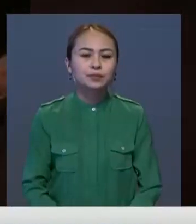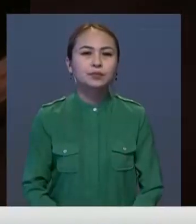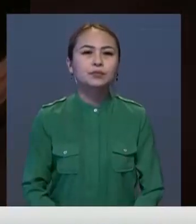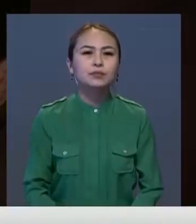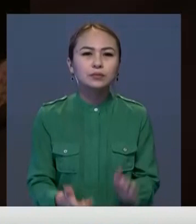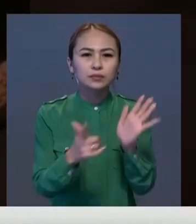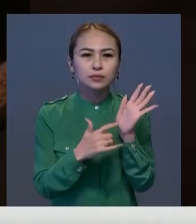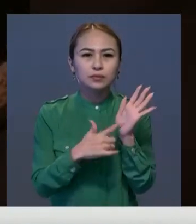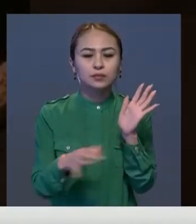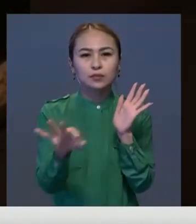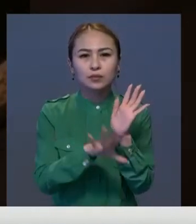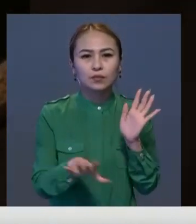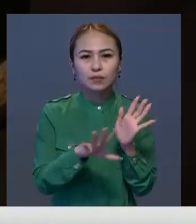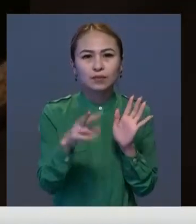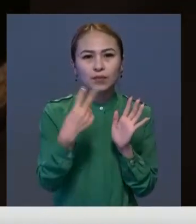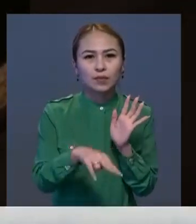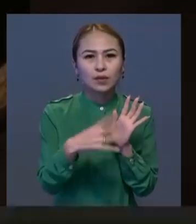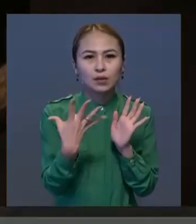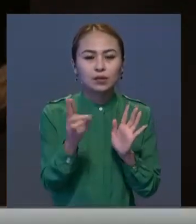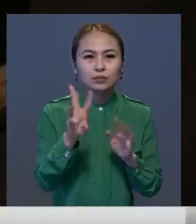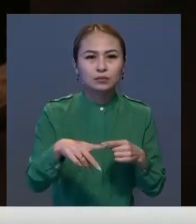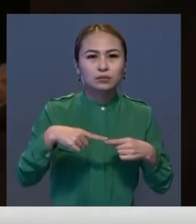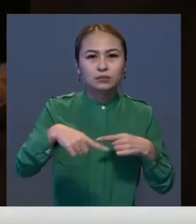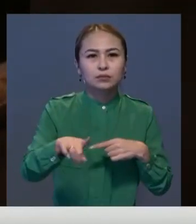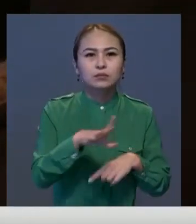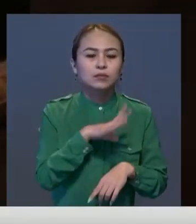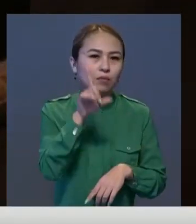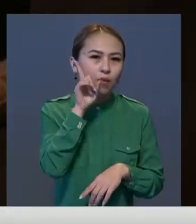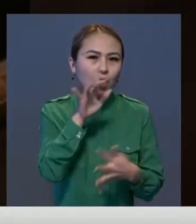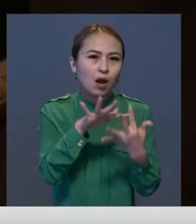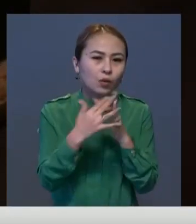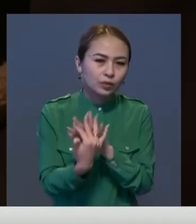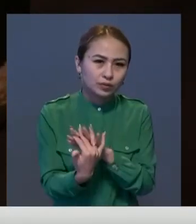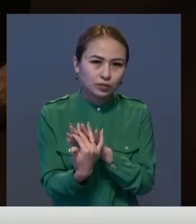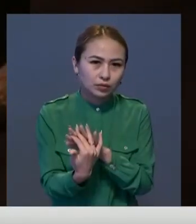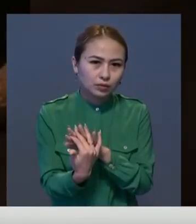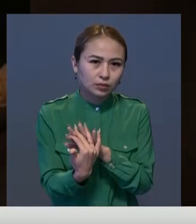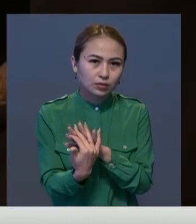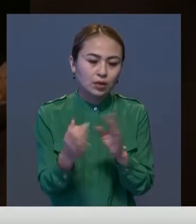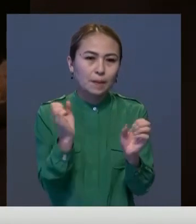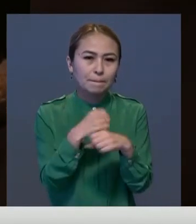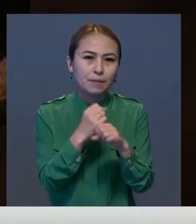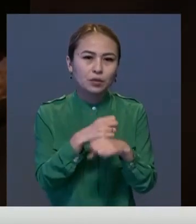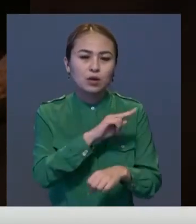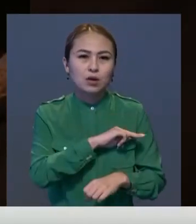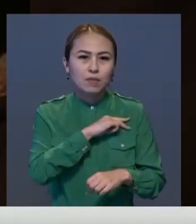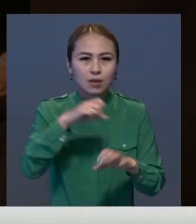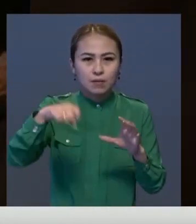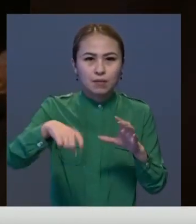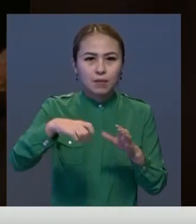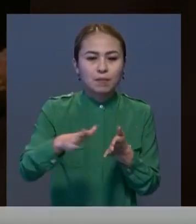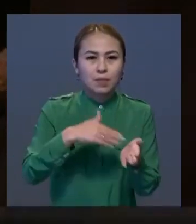Қарғанды облысының 25 километр жетпей молодежін ауылына моторымыздан май ағып